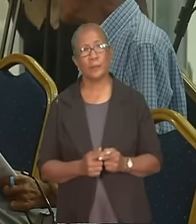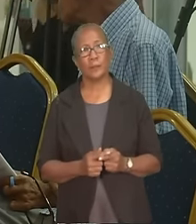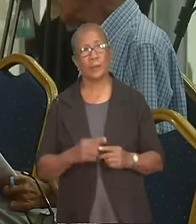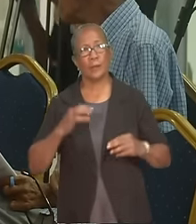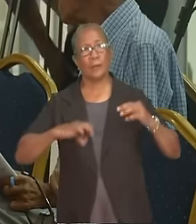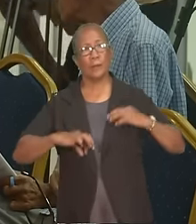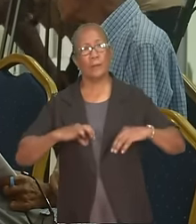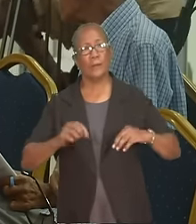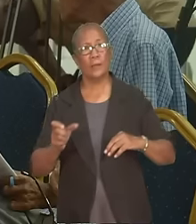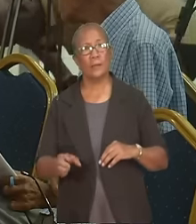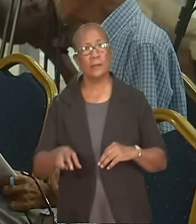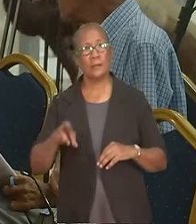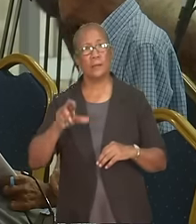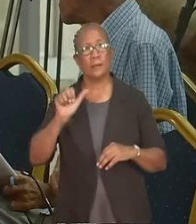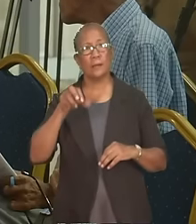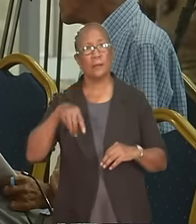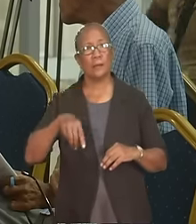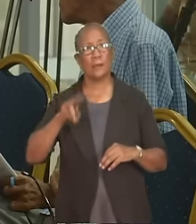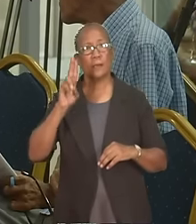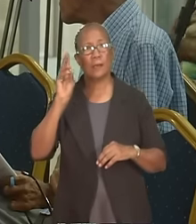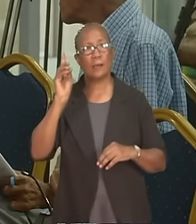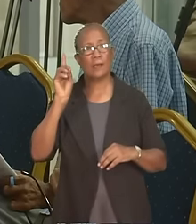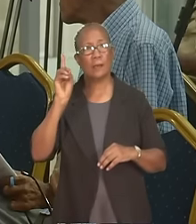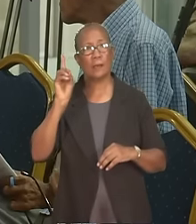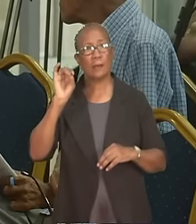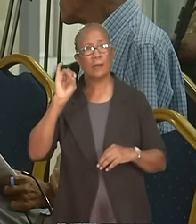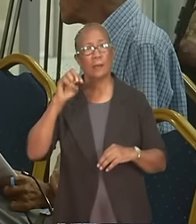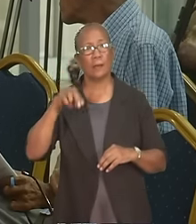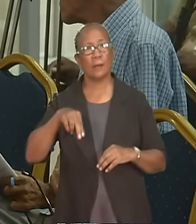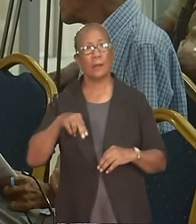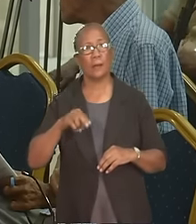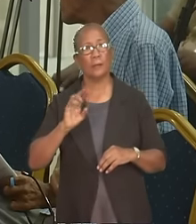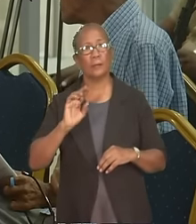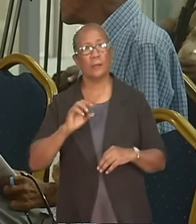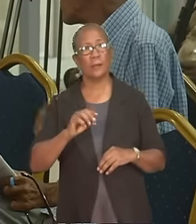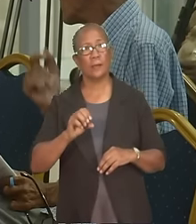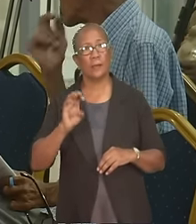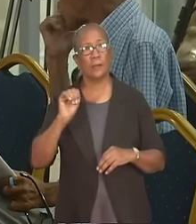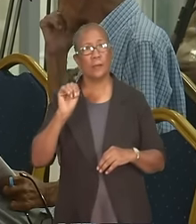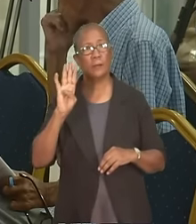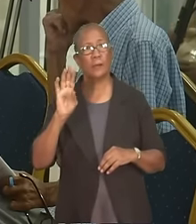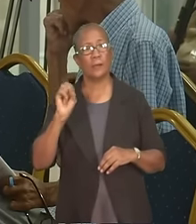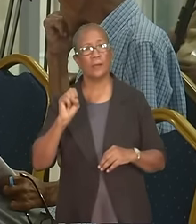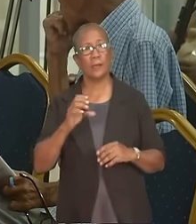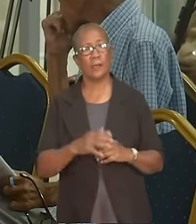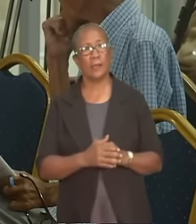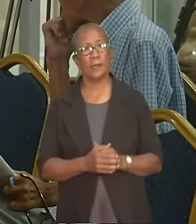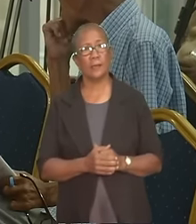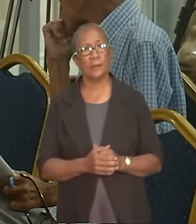minister Ramdien, volgens mij zou er vanmorgen een gesprek zijn met de EBS-bond.